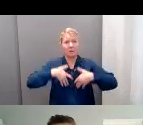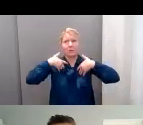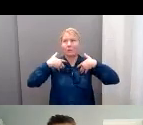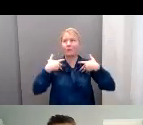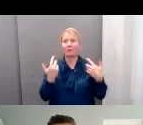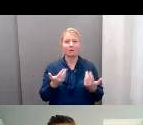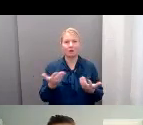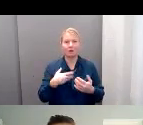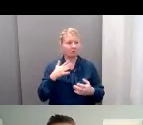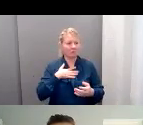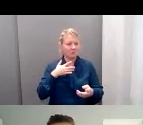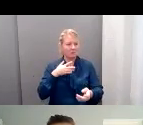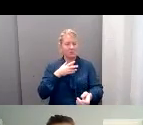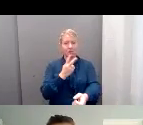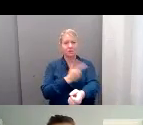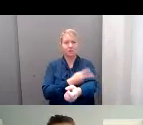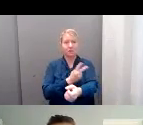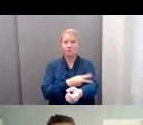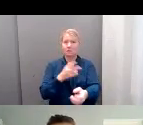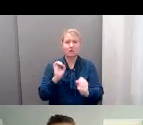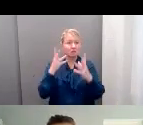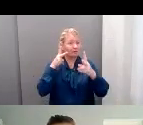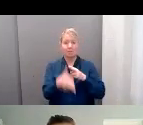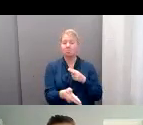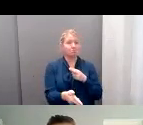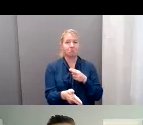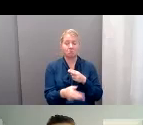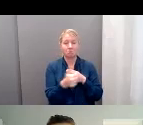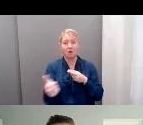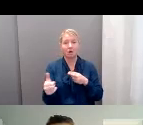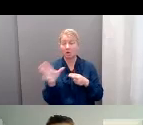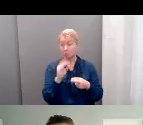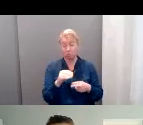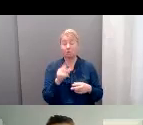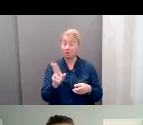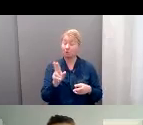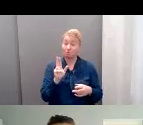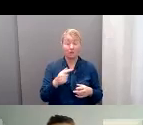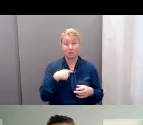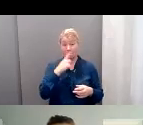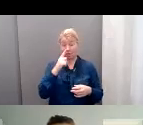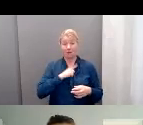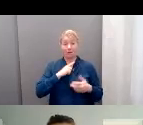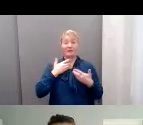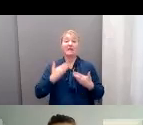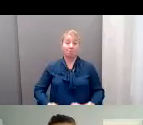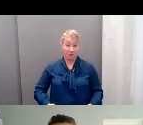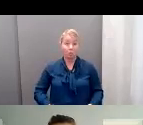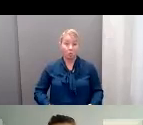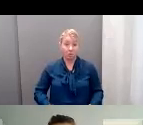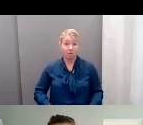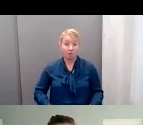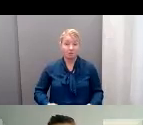hade slutat helt. Och det var nog största anledningen till att jag gick in i en depression faktiskt. Så jag hade behövt